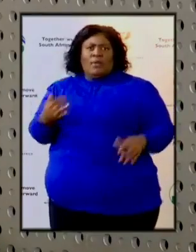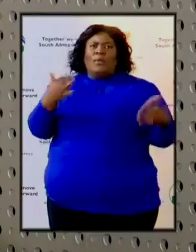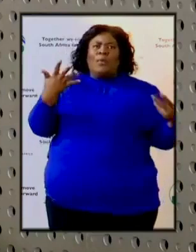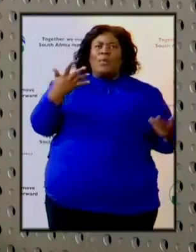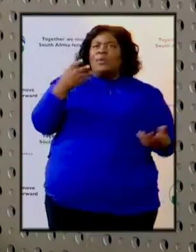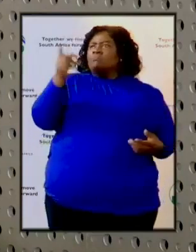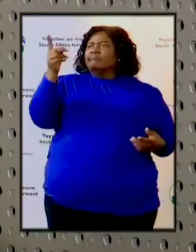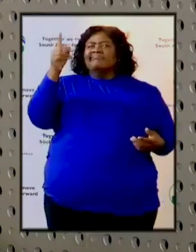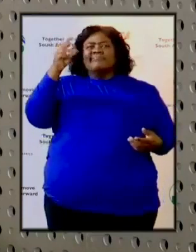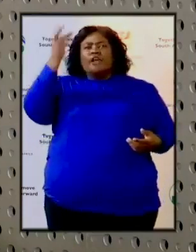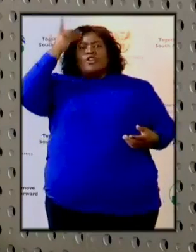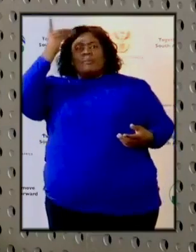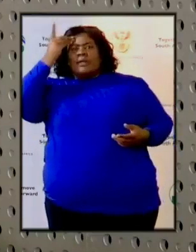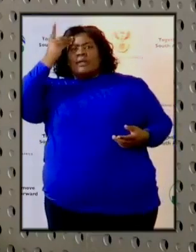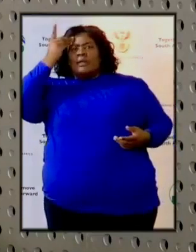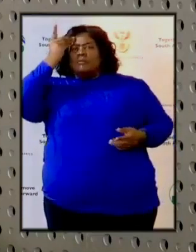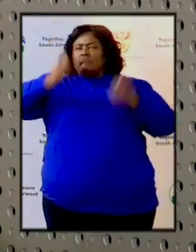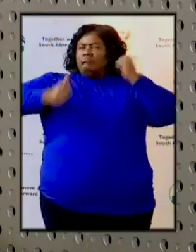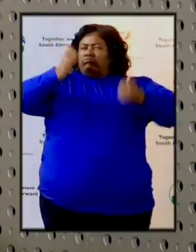Funeka ugijime la ngakwakho.